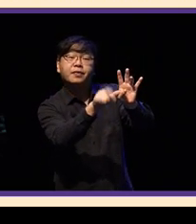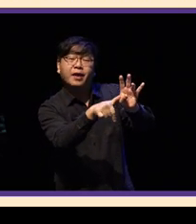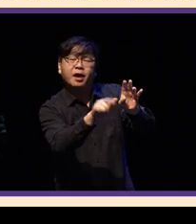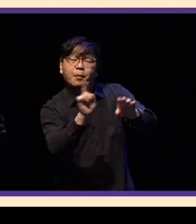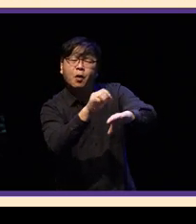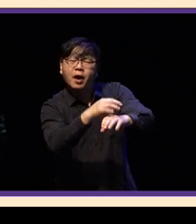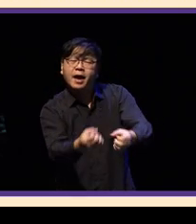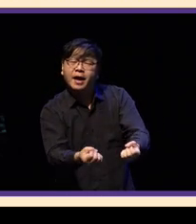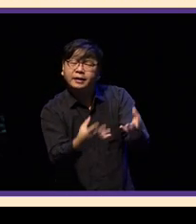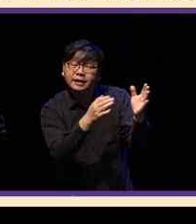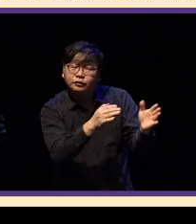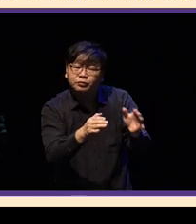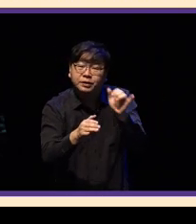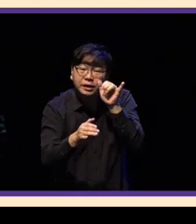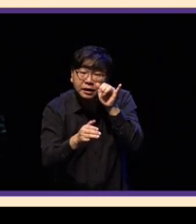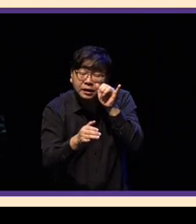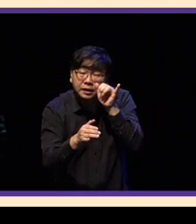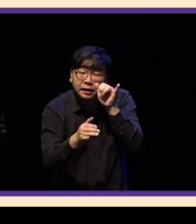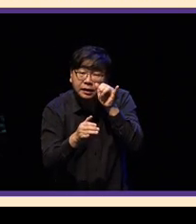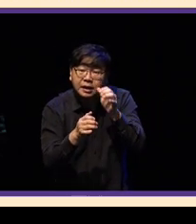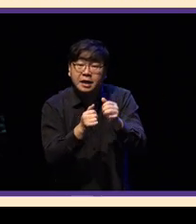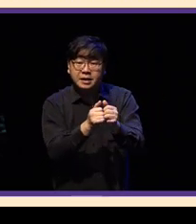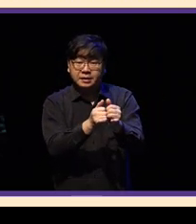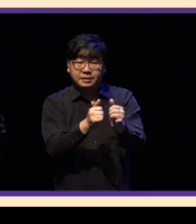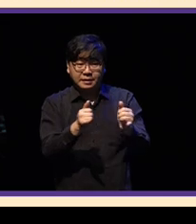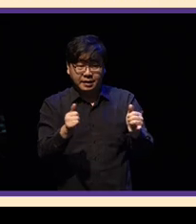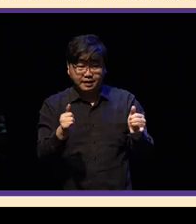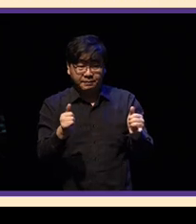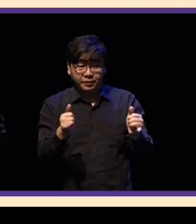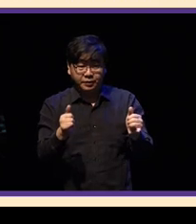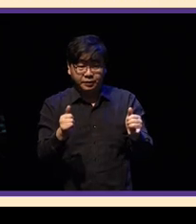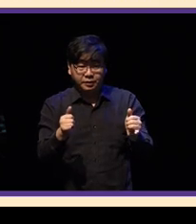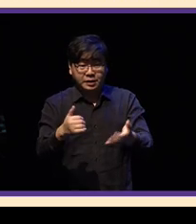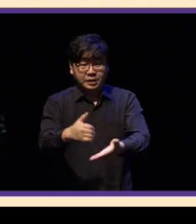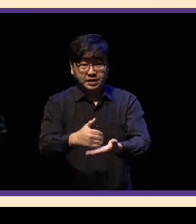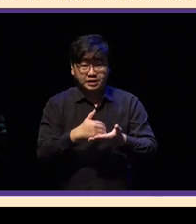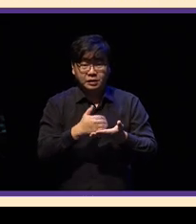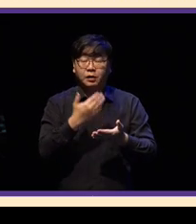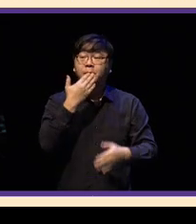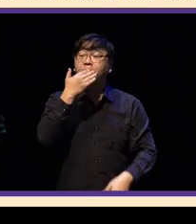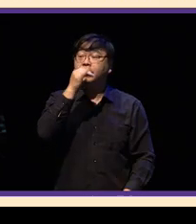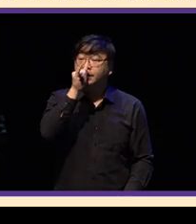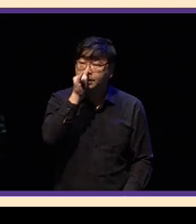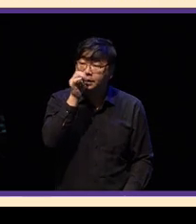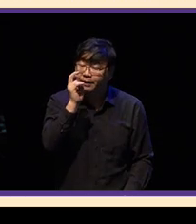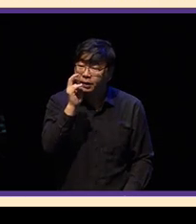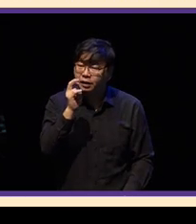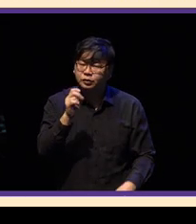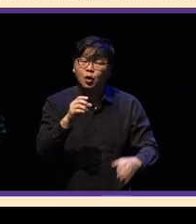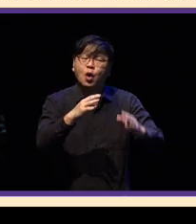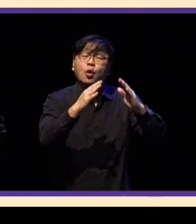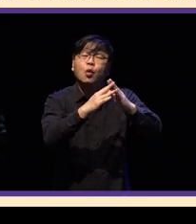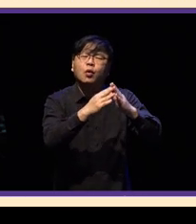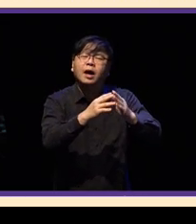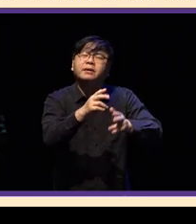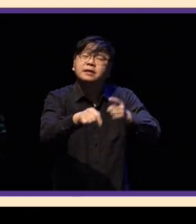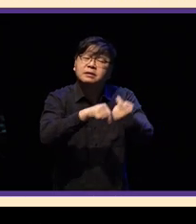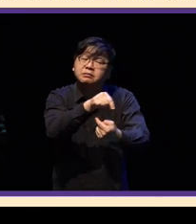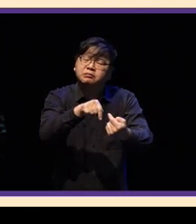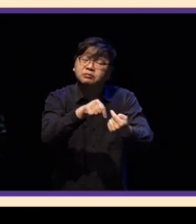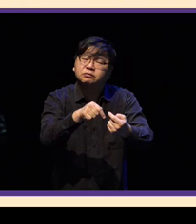준비하시는 시각예술 분야 전문 창작자분들이 대상이 되고 그 속에는 이제 공간도 포함이 되어 있습니다.